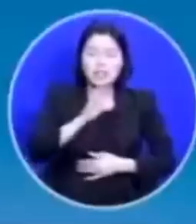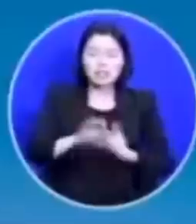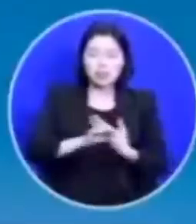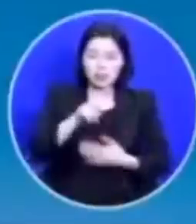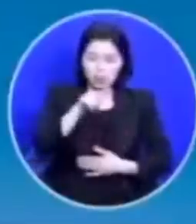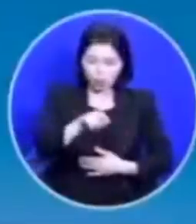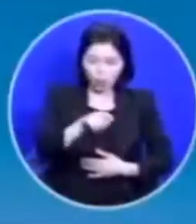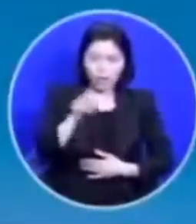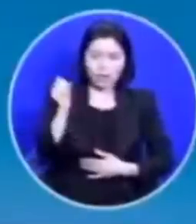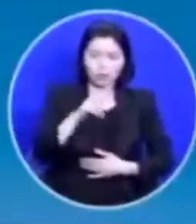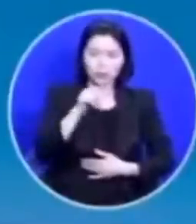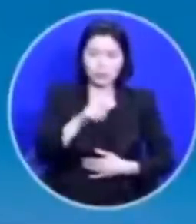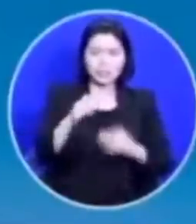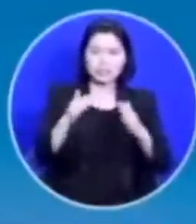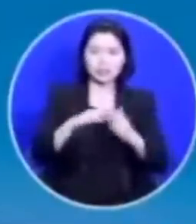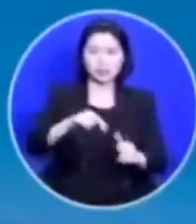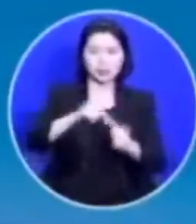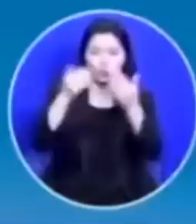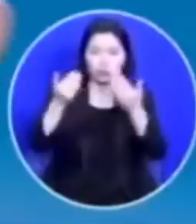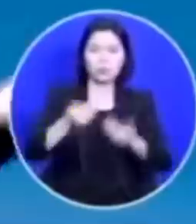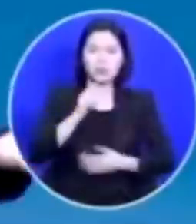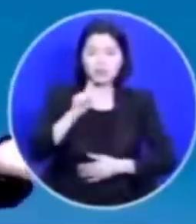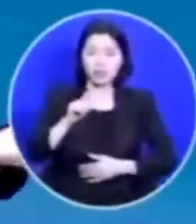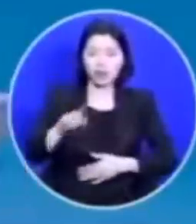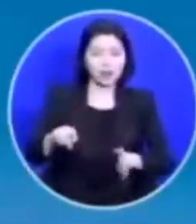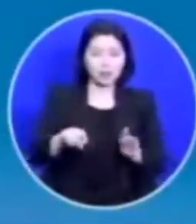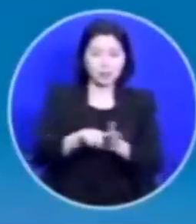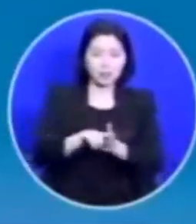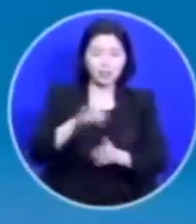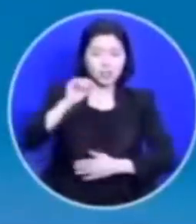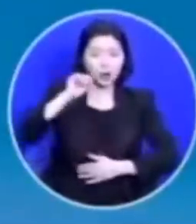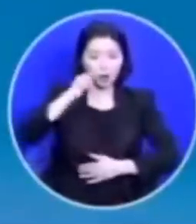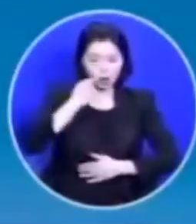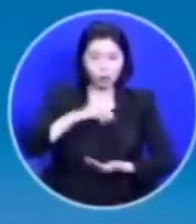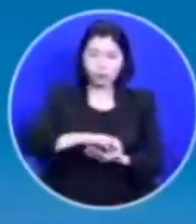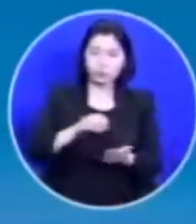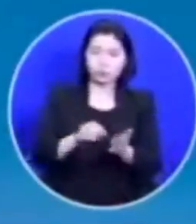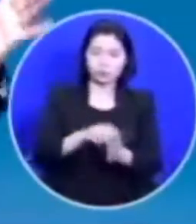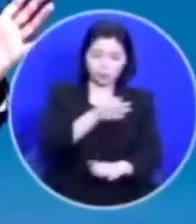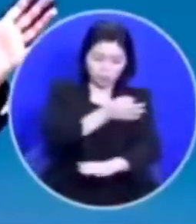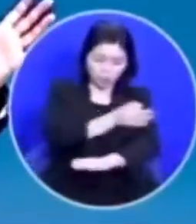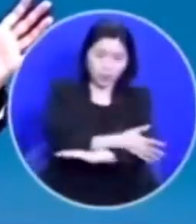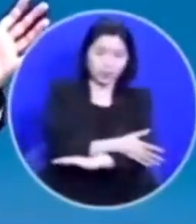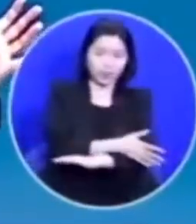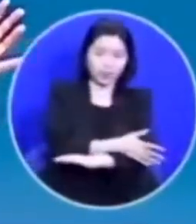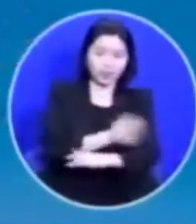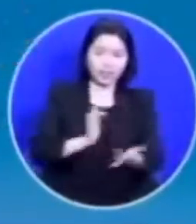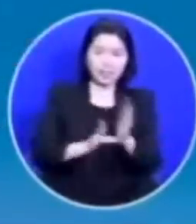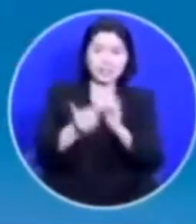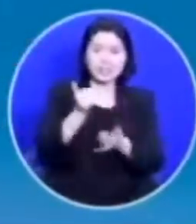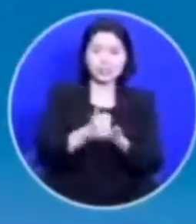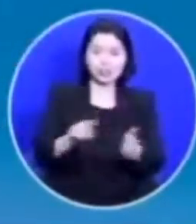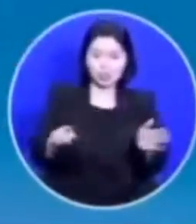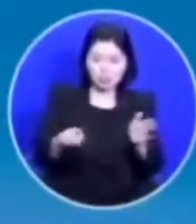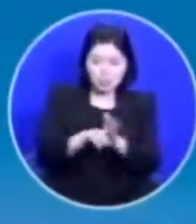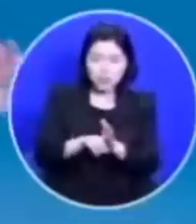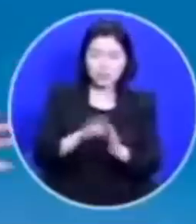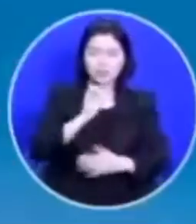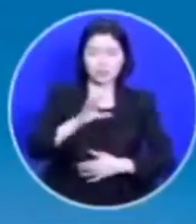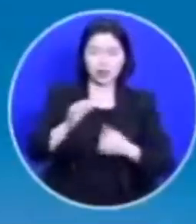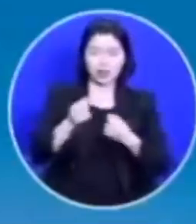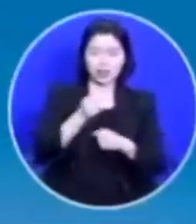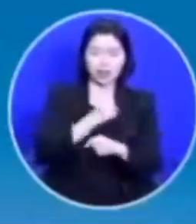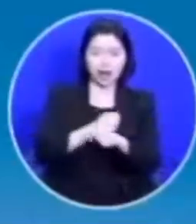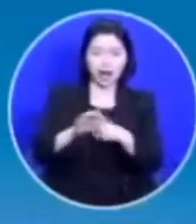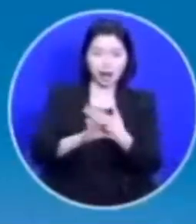내 집이 구원을 받으리라 믿어지지 않을 정도로 간단합니다 예수님 믿기만 하면 그러면 우리와 우리 집이 다